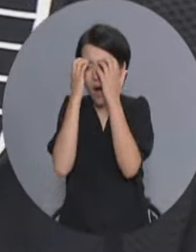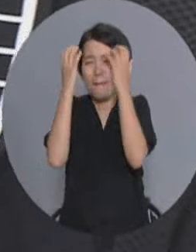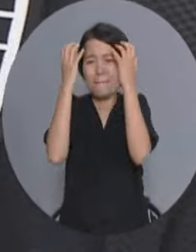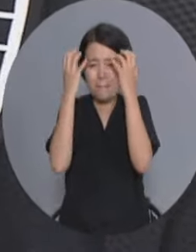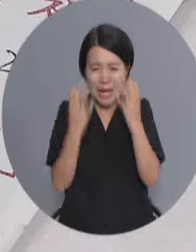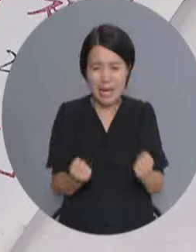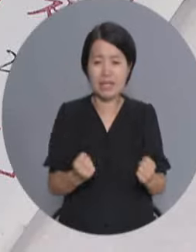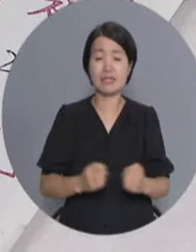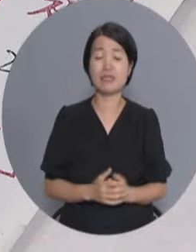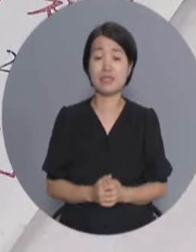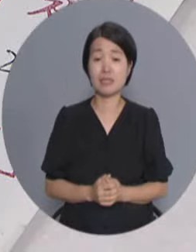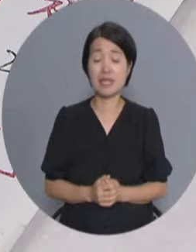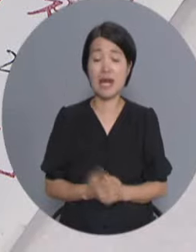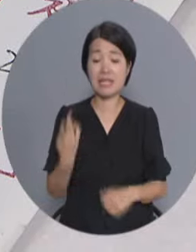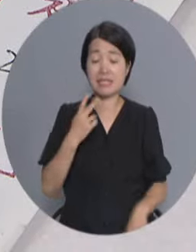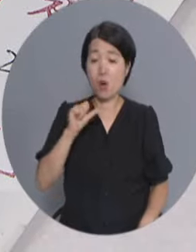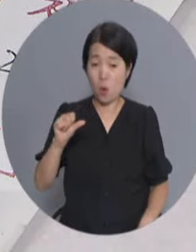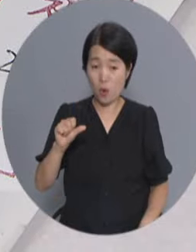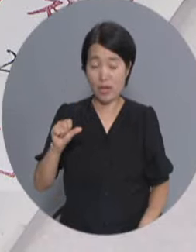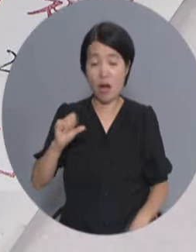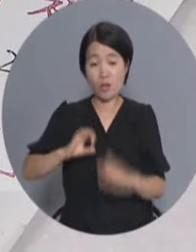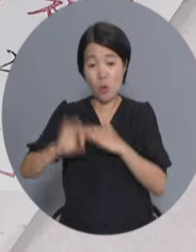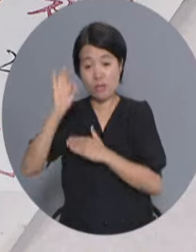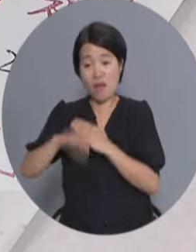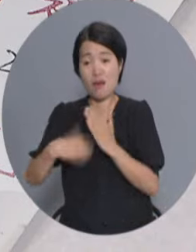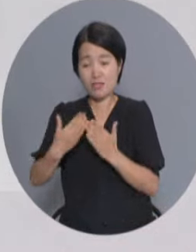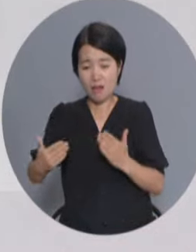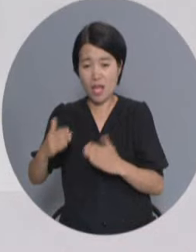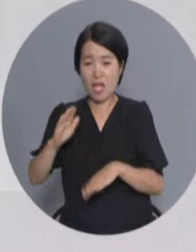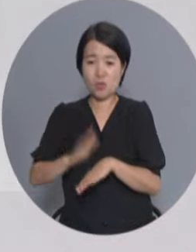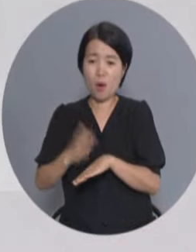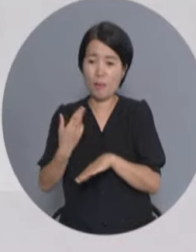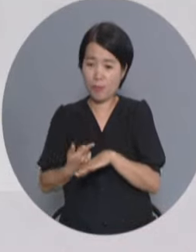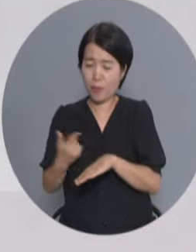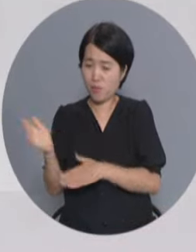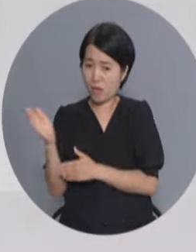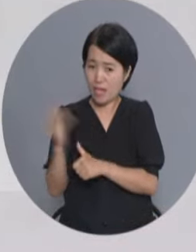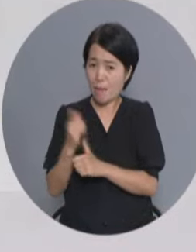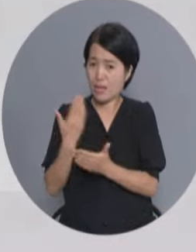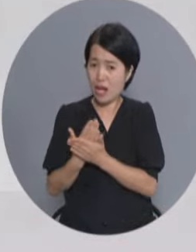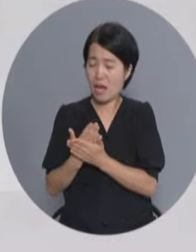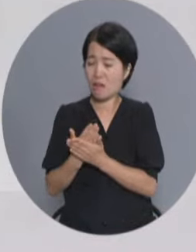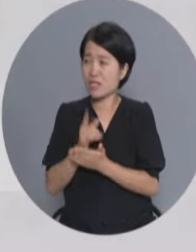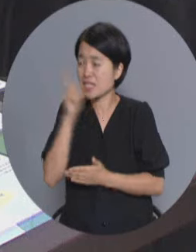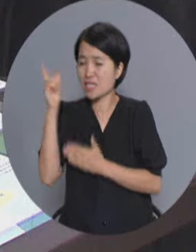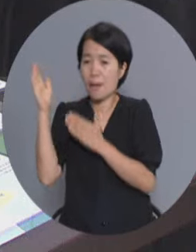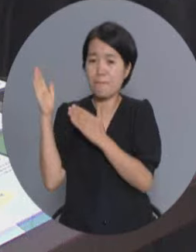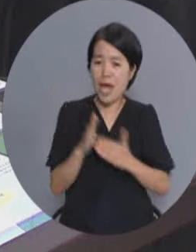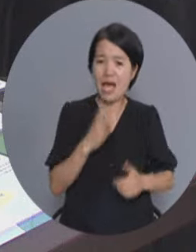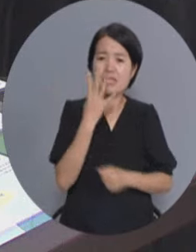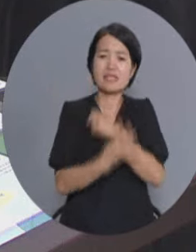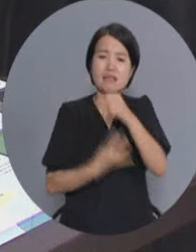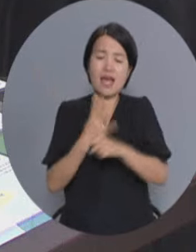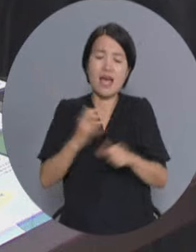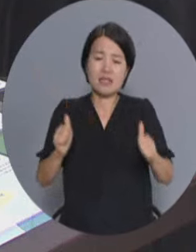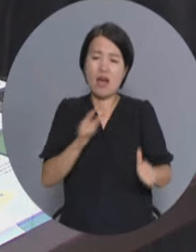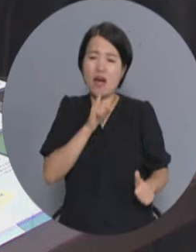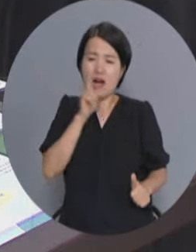않았습니다. 2005년 동서천에 대한 맨손 어업 신고를 광양시가 거부한 이후 4년의 긴